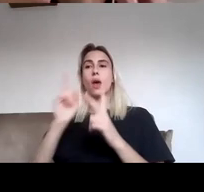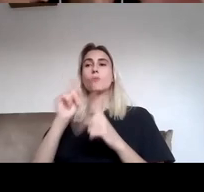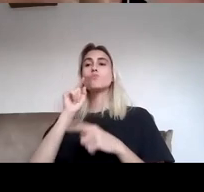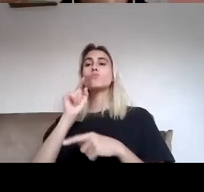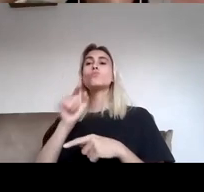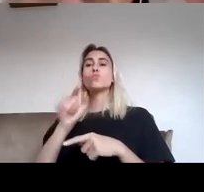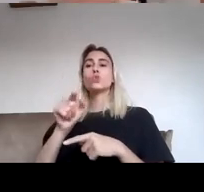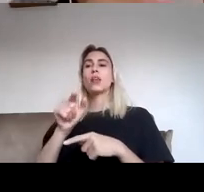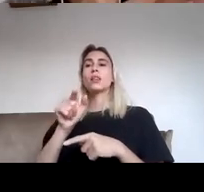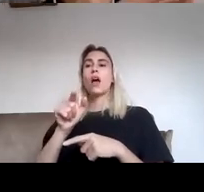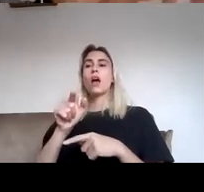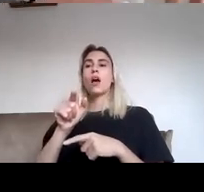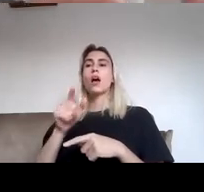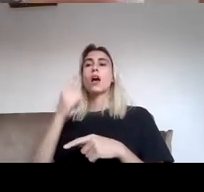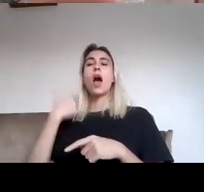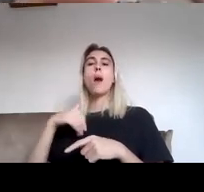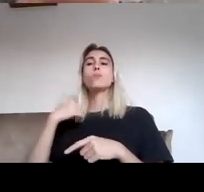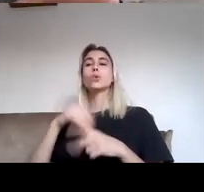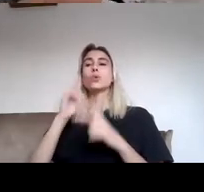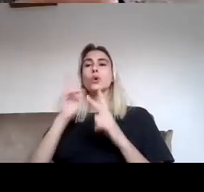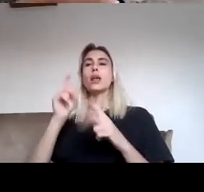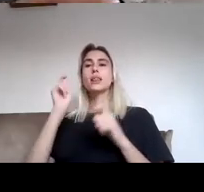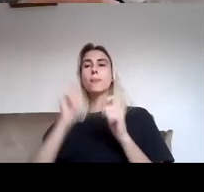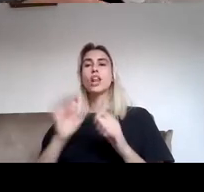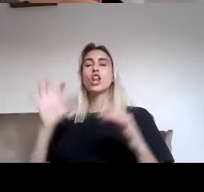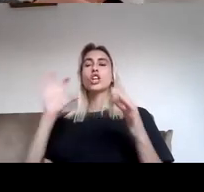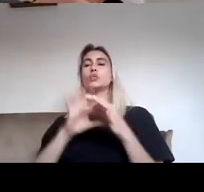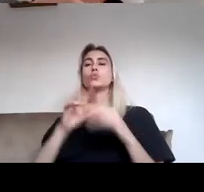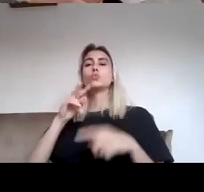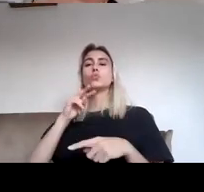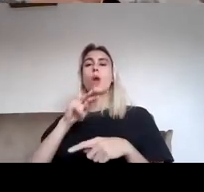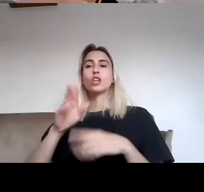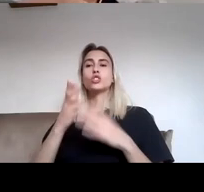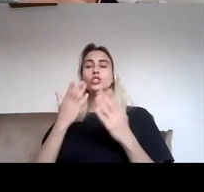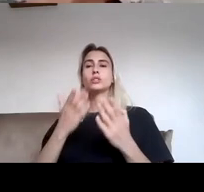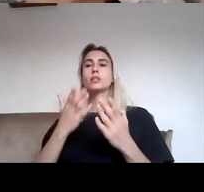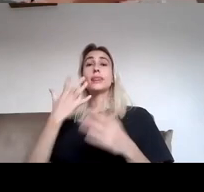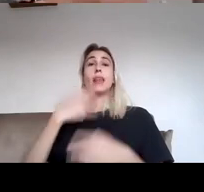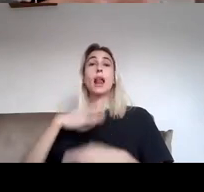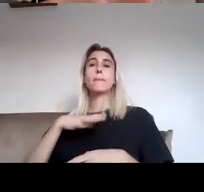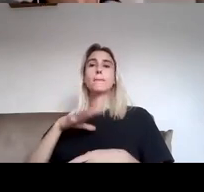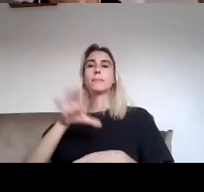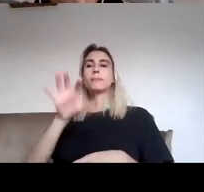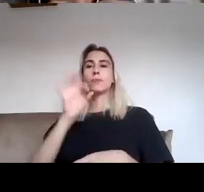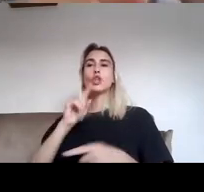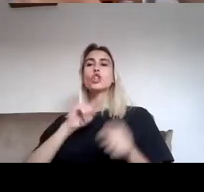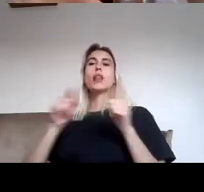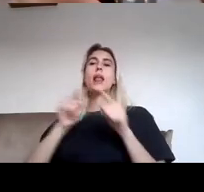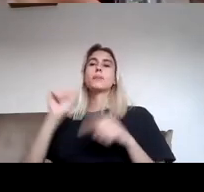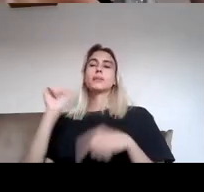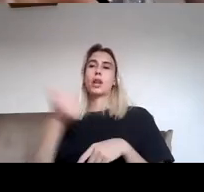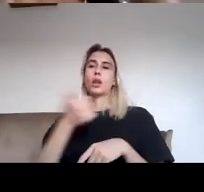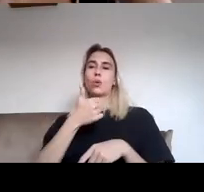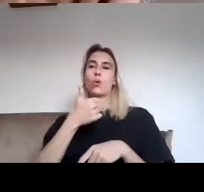da kamu otoriteleri tarafından yapılmasına ilişkin süreçleri aslında talep ederek yönlendirmesi gerekiyor. Çünkü şöyle